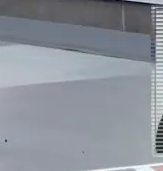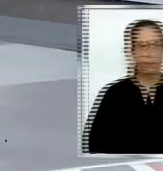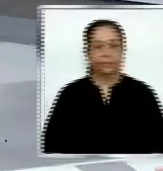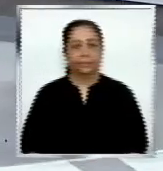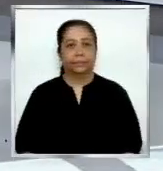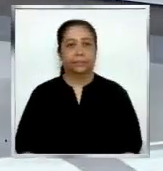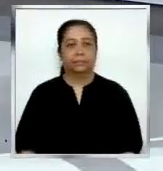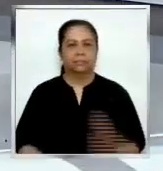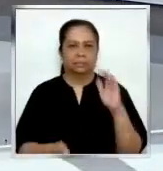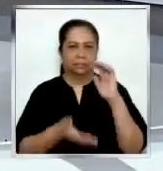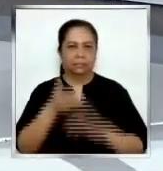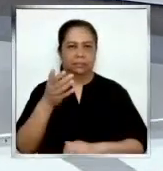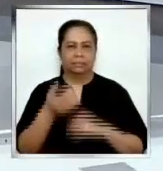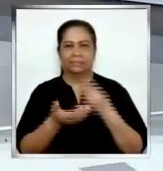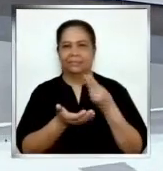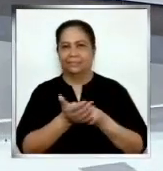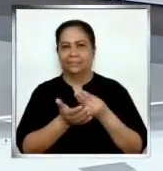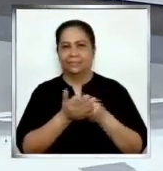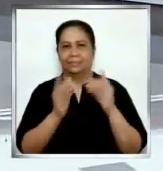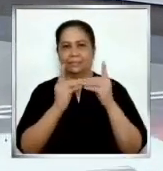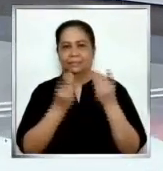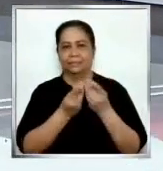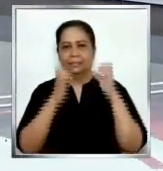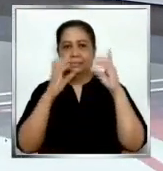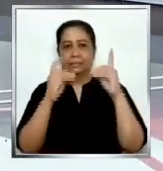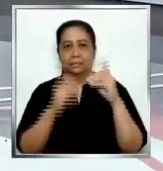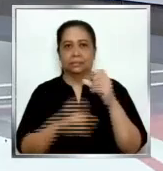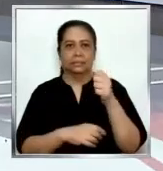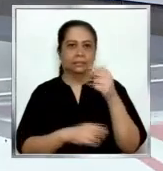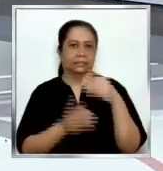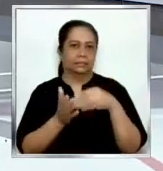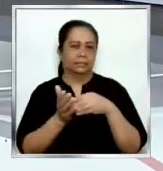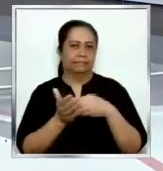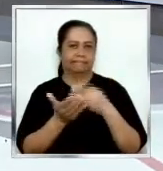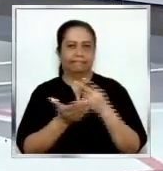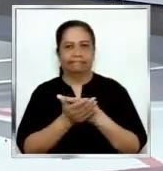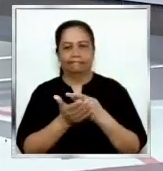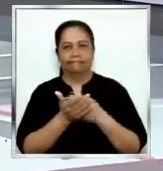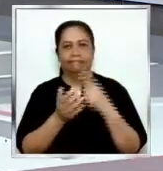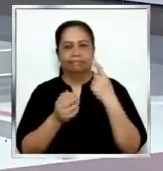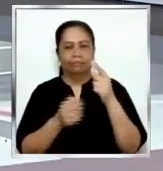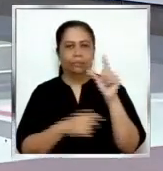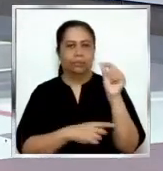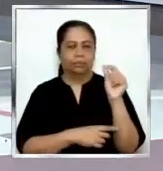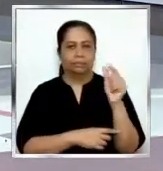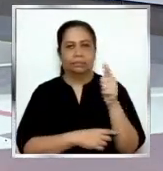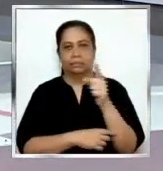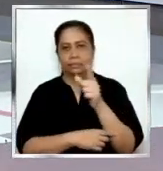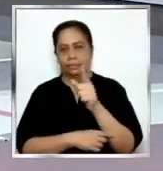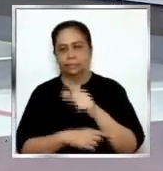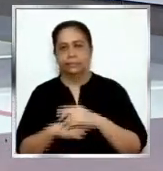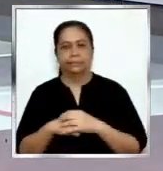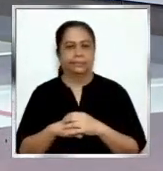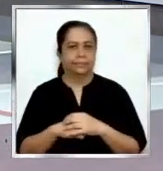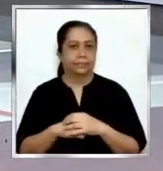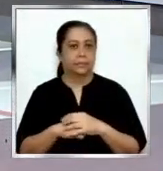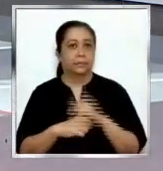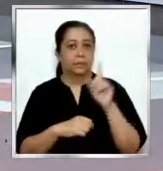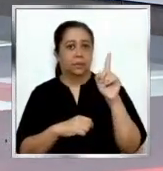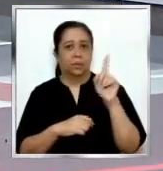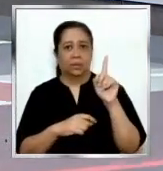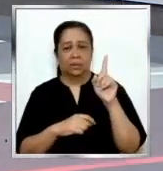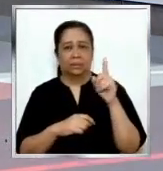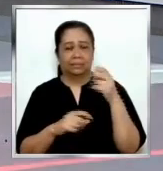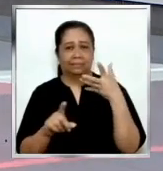Natapyasan ang pondo ng DepEd ng 10 bilyong piso para sa taong 2021. At isa sa mga tatamaan